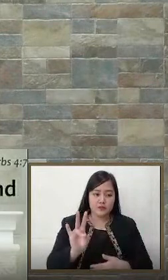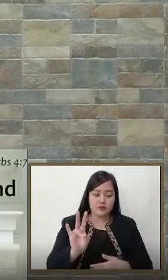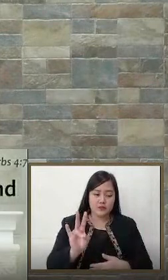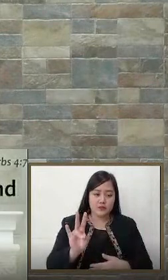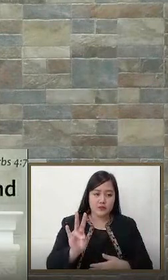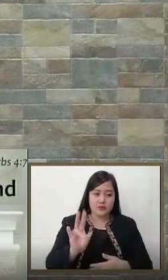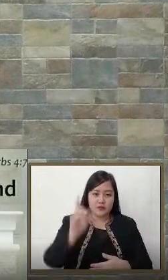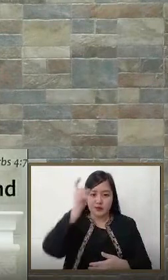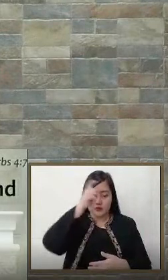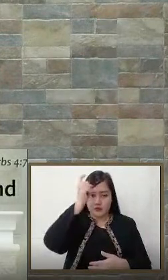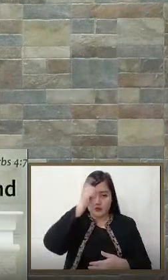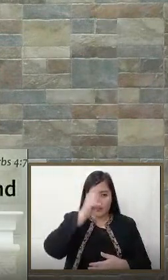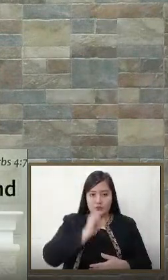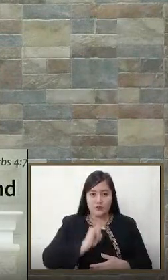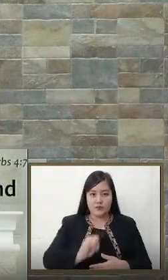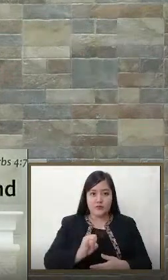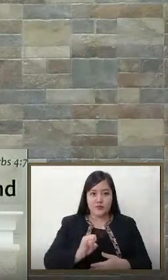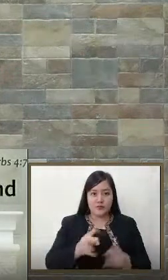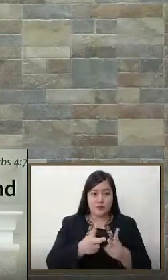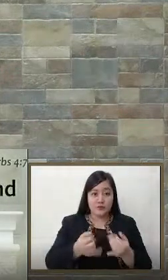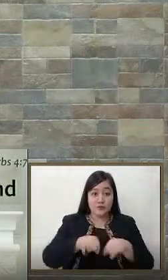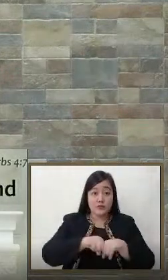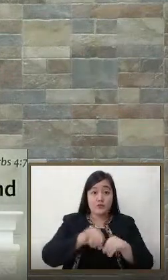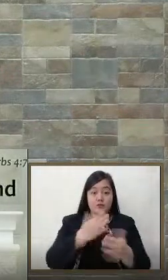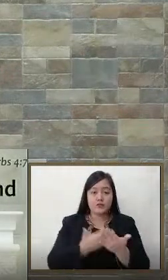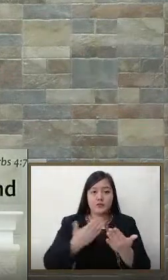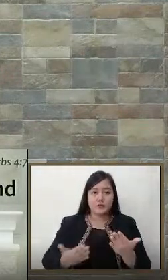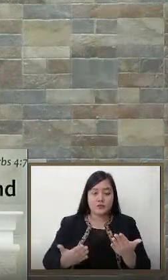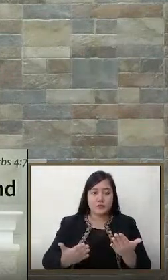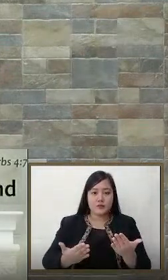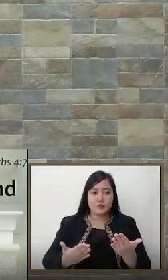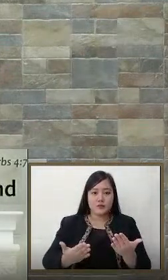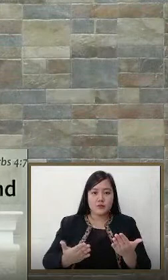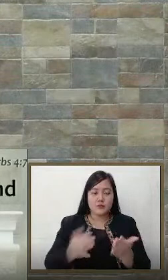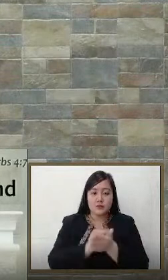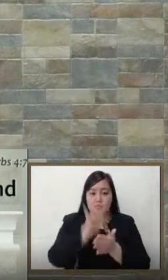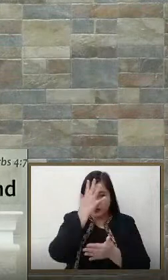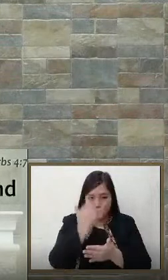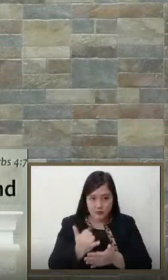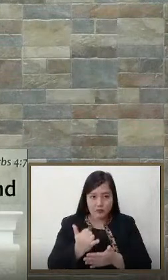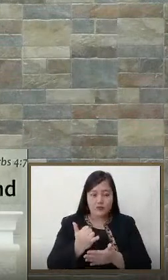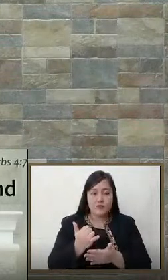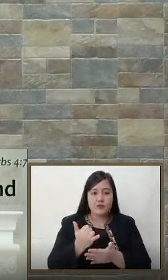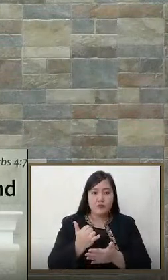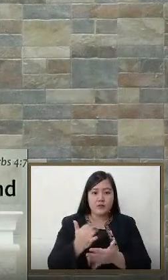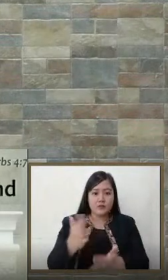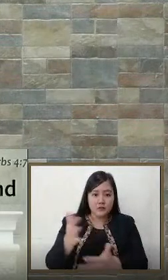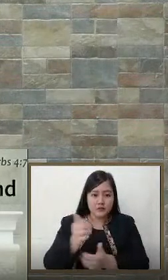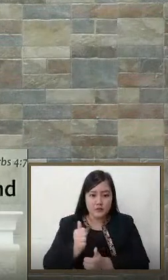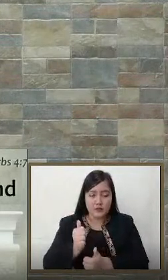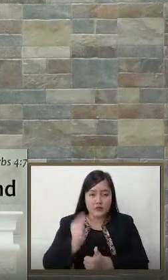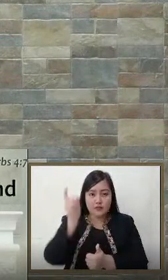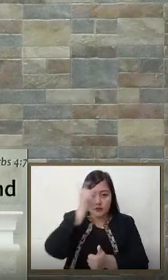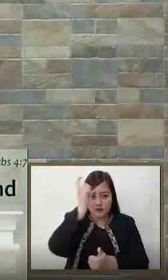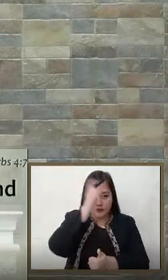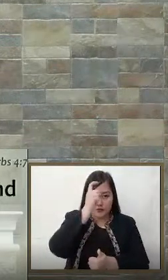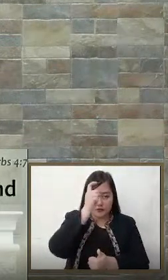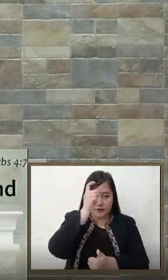Wisdom is the principal thing. Therefore, get